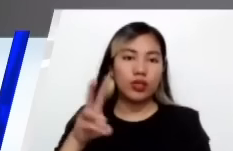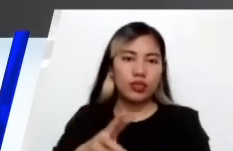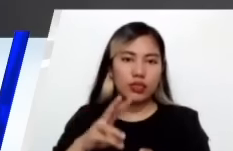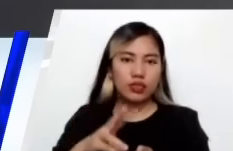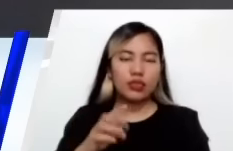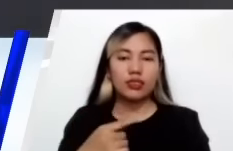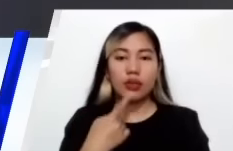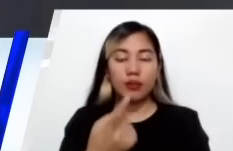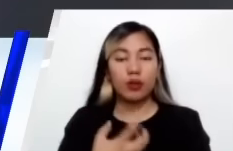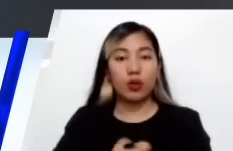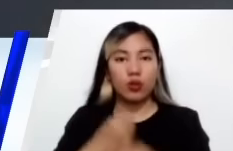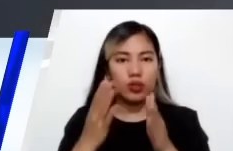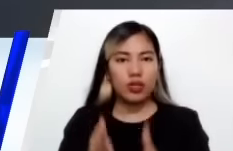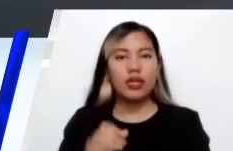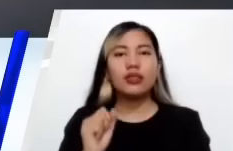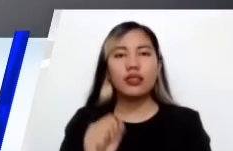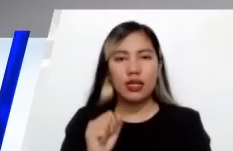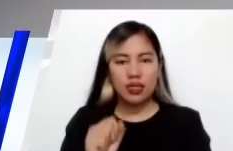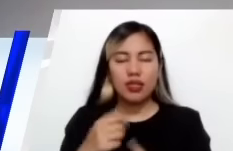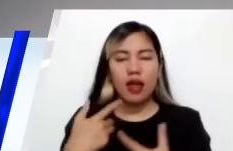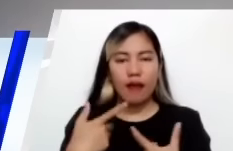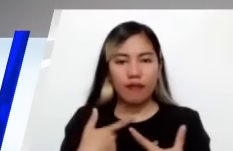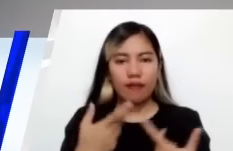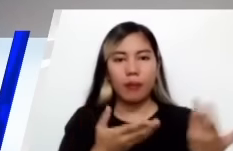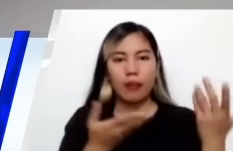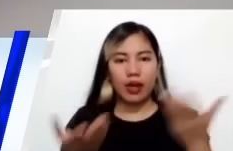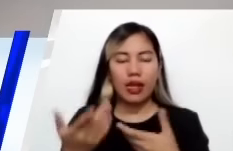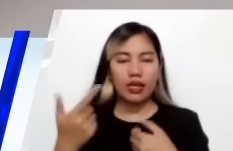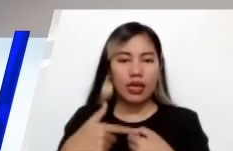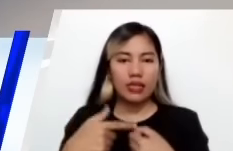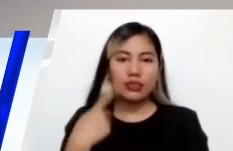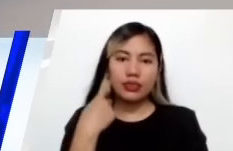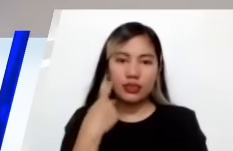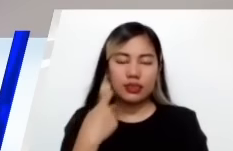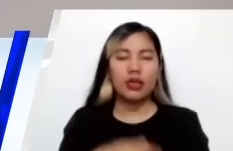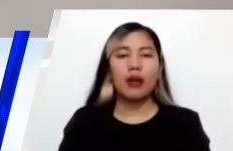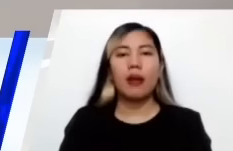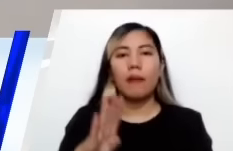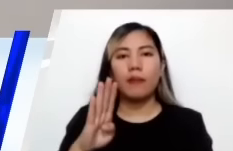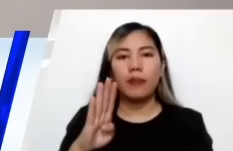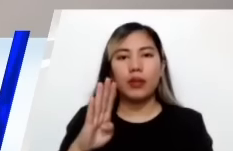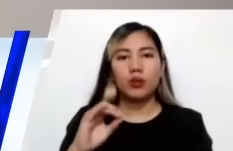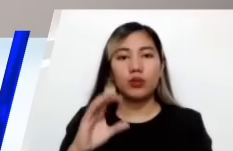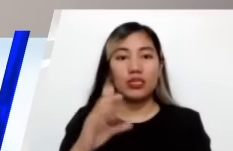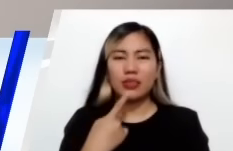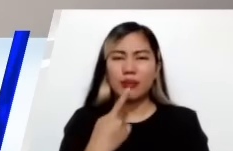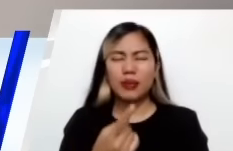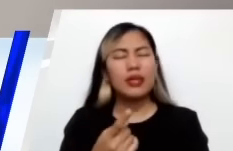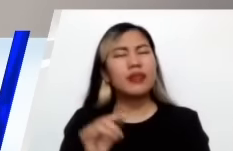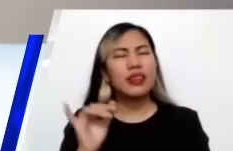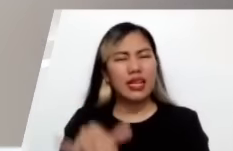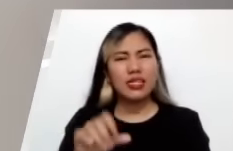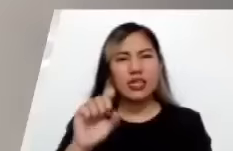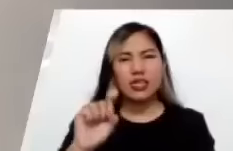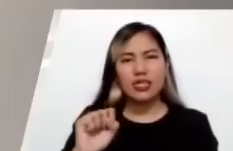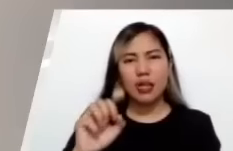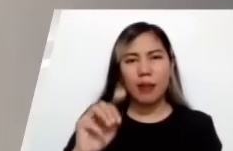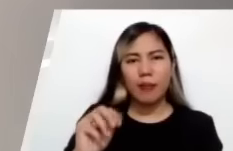na nagdiskarga sila ng krudo noon. Ayon sa Bureau of Customs, may tuturing itong smuggling dahil hindi ito dumaan sa